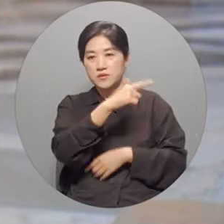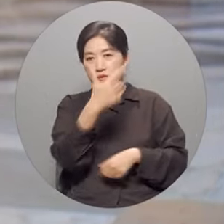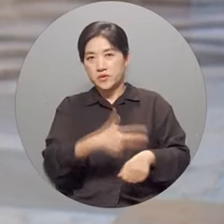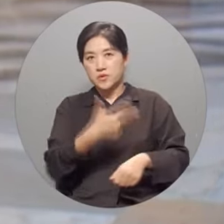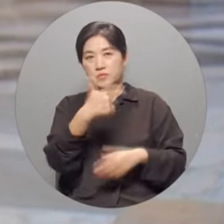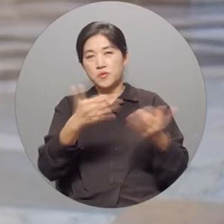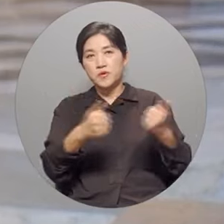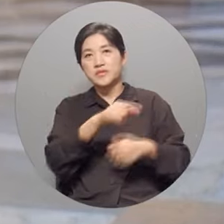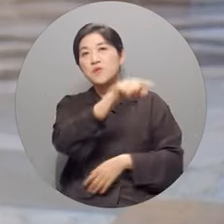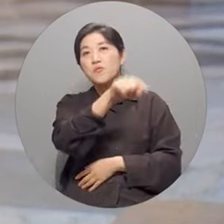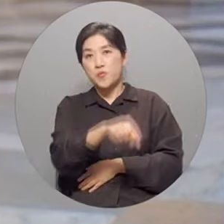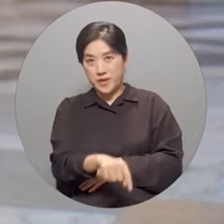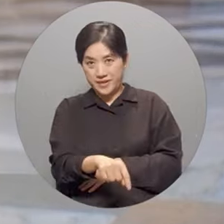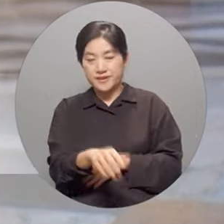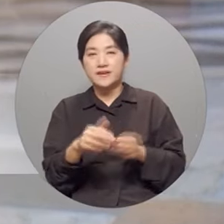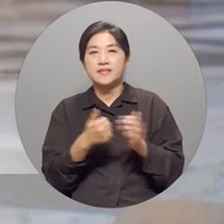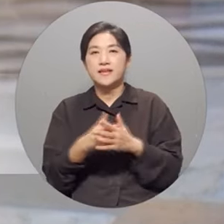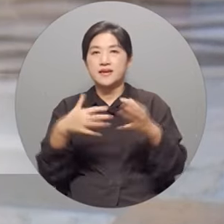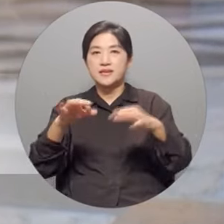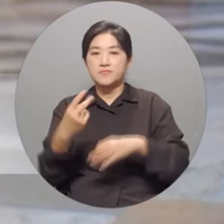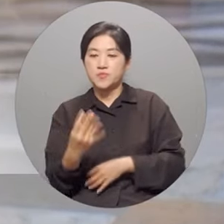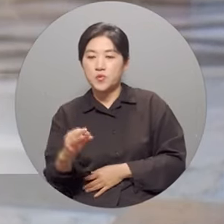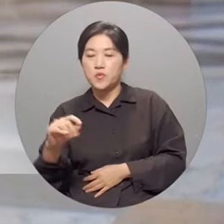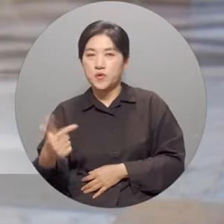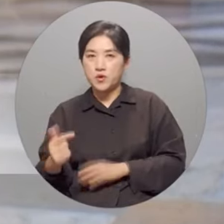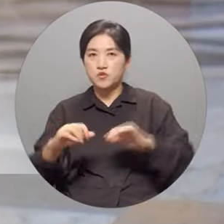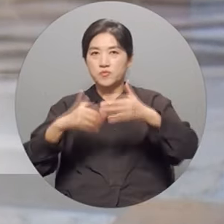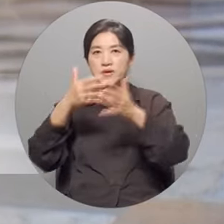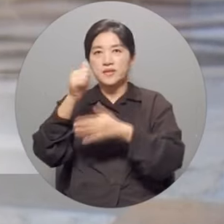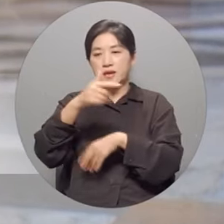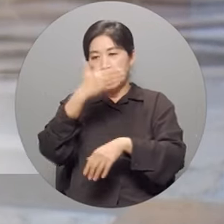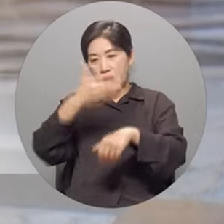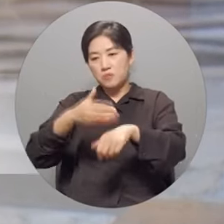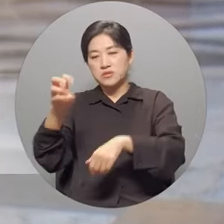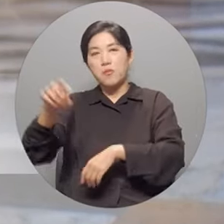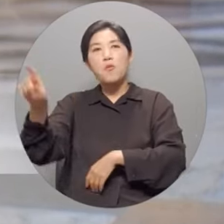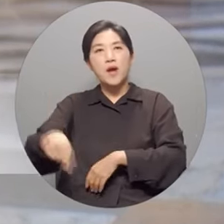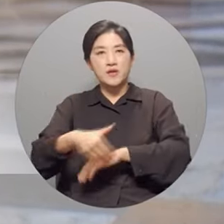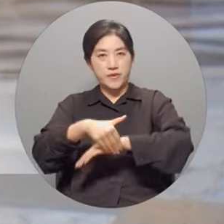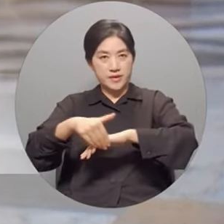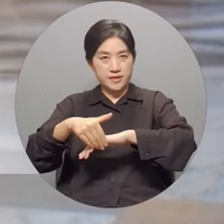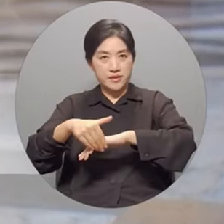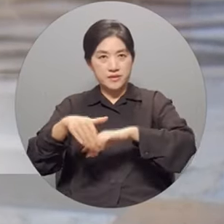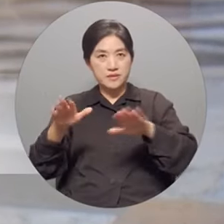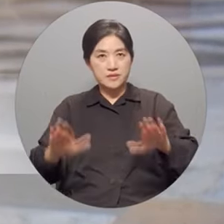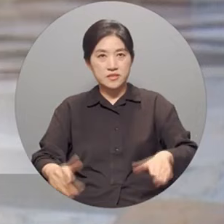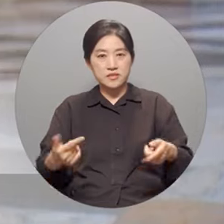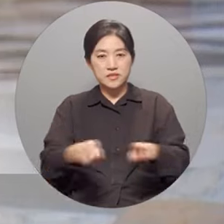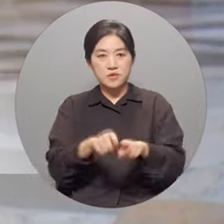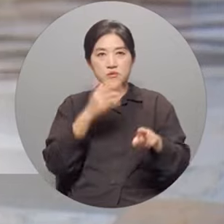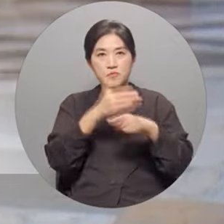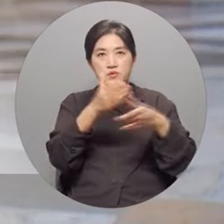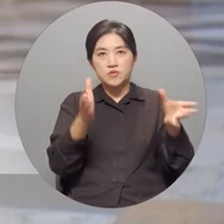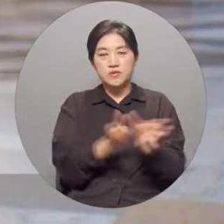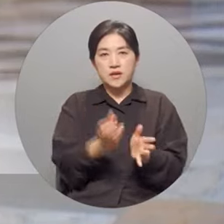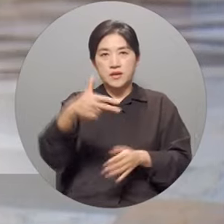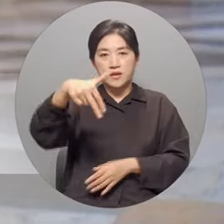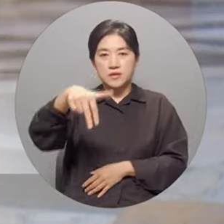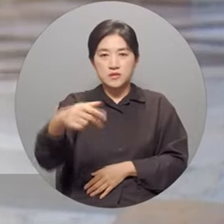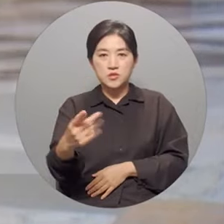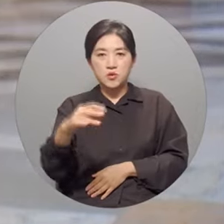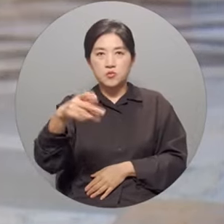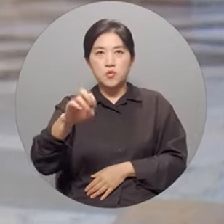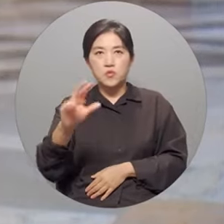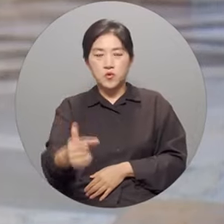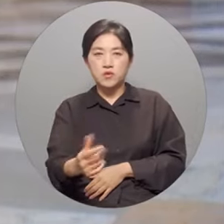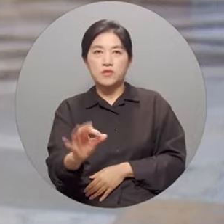회의장에 들어갔습니다. 김용현 국방부 장관은 9시 반쯤 도착 예정인데요. 현재 더불어민주당 정동영 의원 질의가